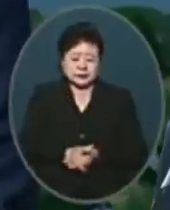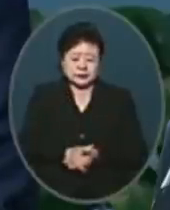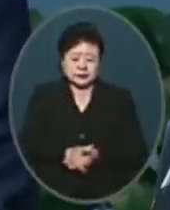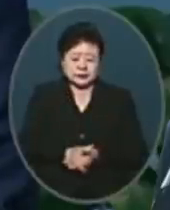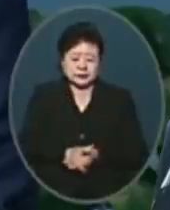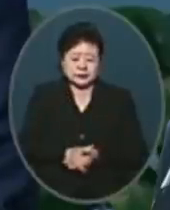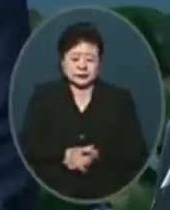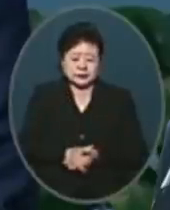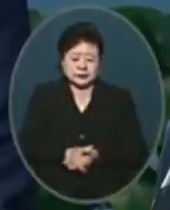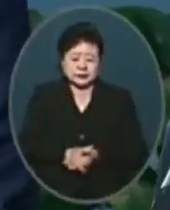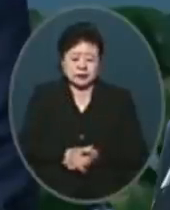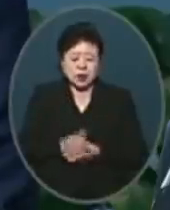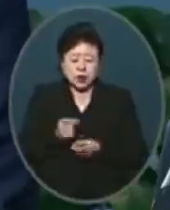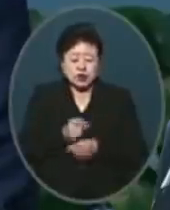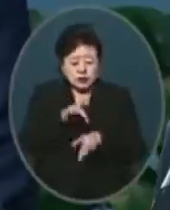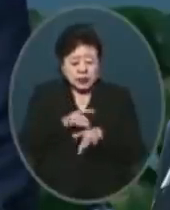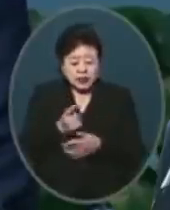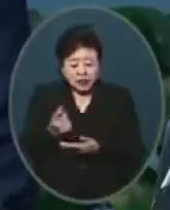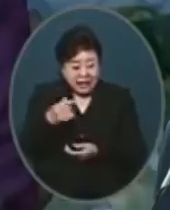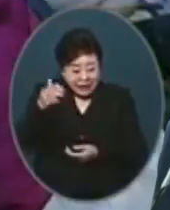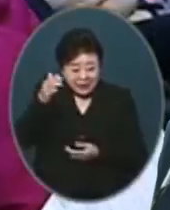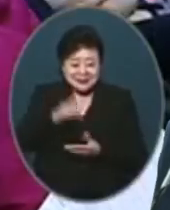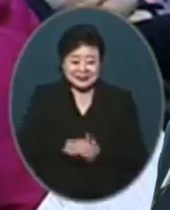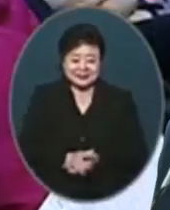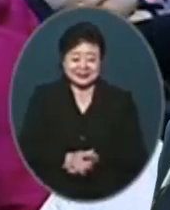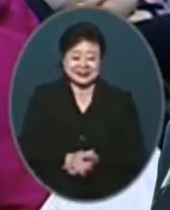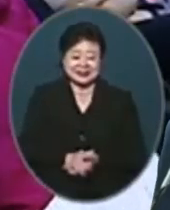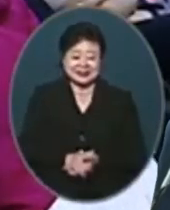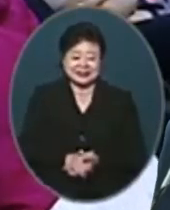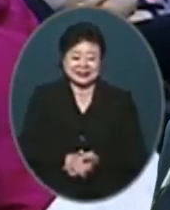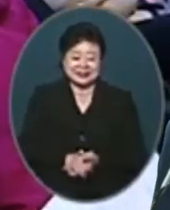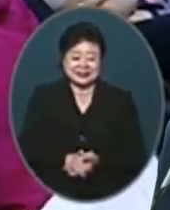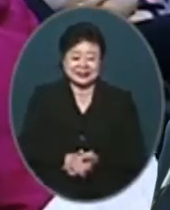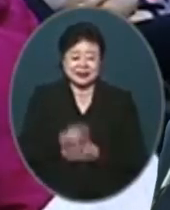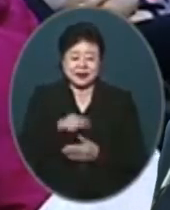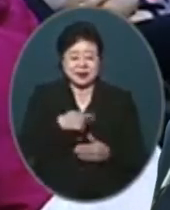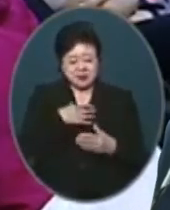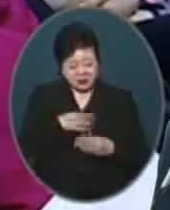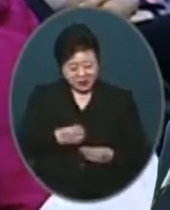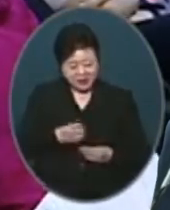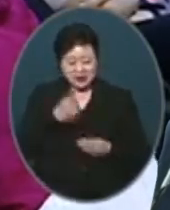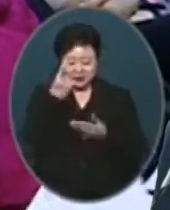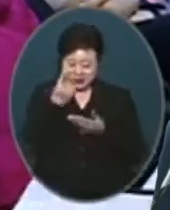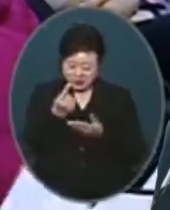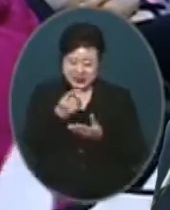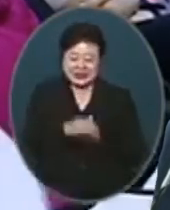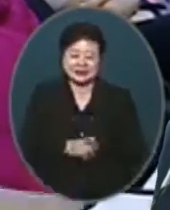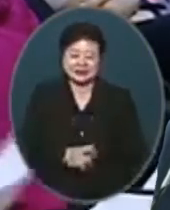그렇게 하면 원수 마귀가 떠나가고 마음이 편안해져요.